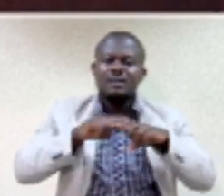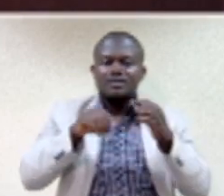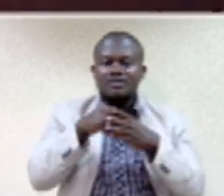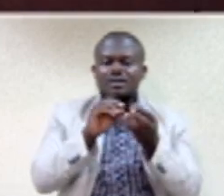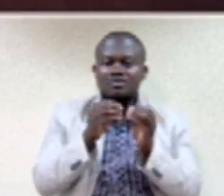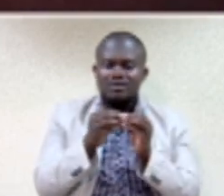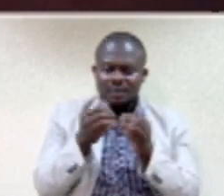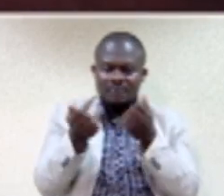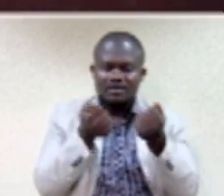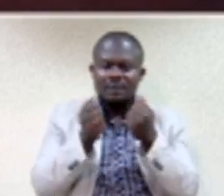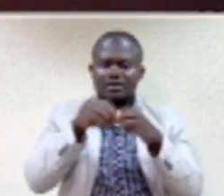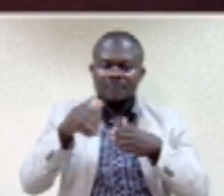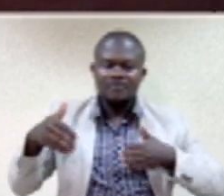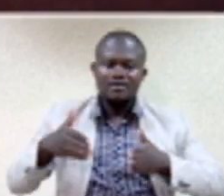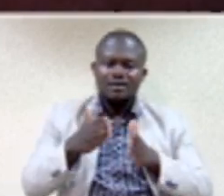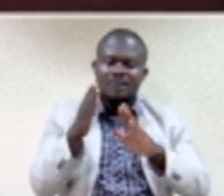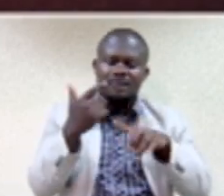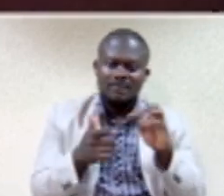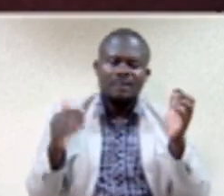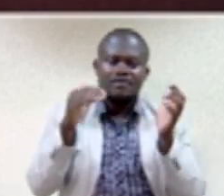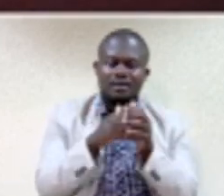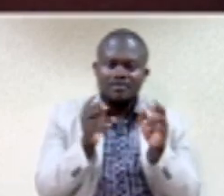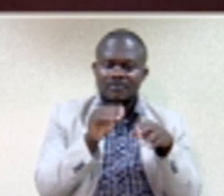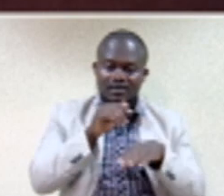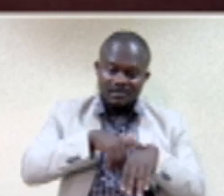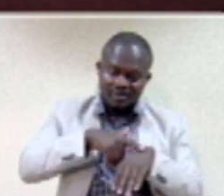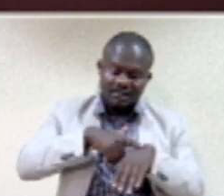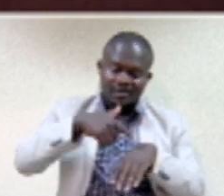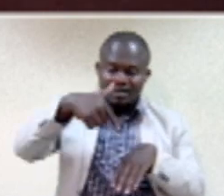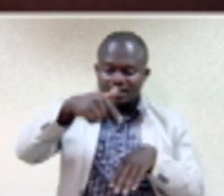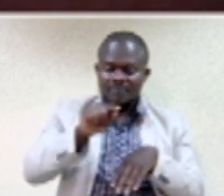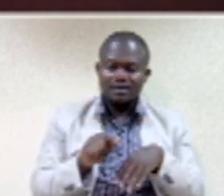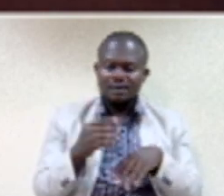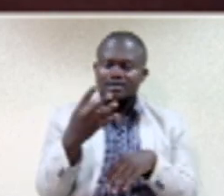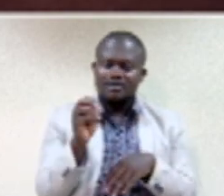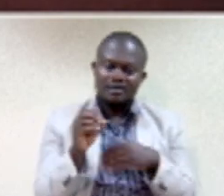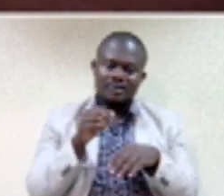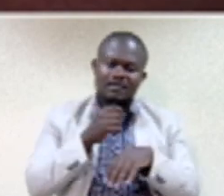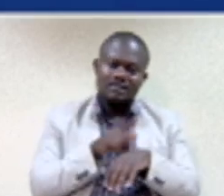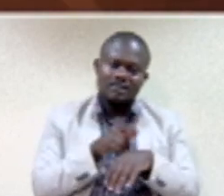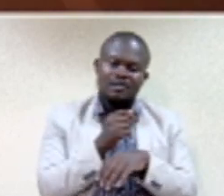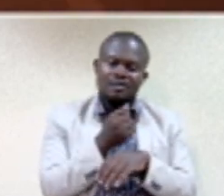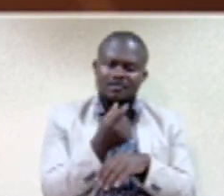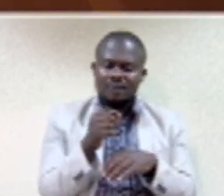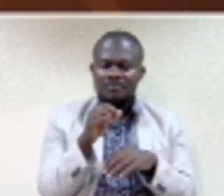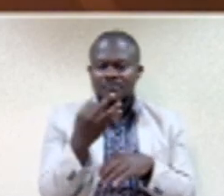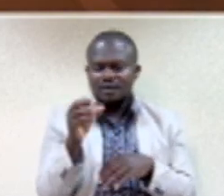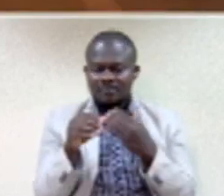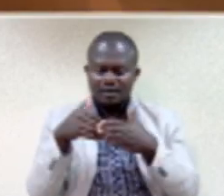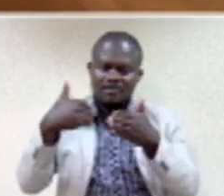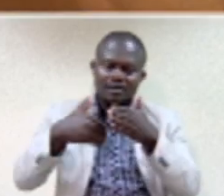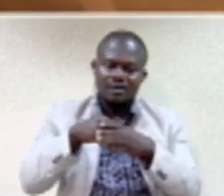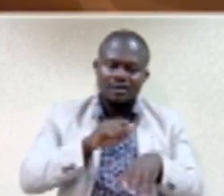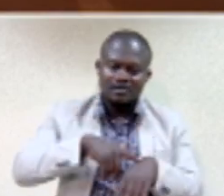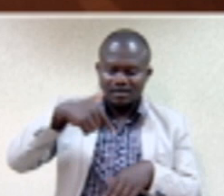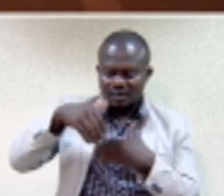mubare w'ibinyabiziga biba biri mu muhanda ariko ubundi saa 12 na 40 saa 12 na 30 twegera saa